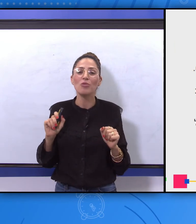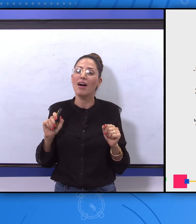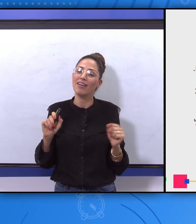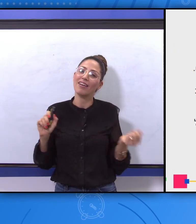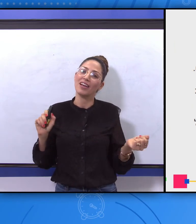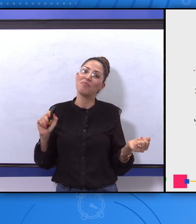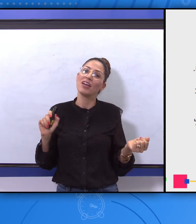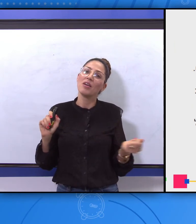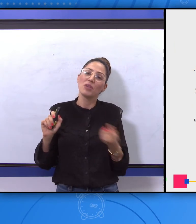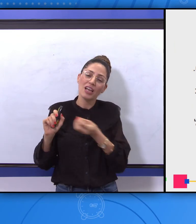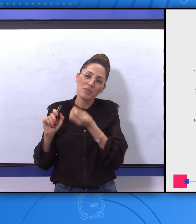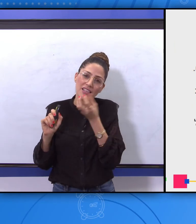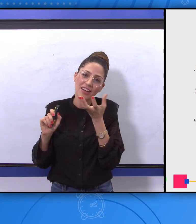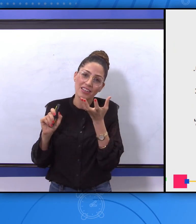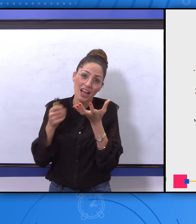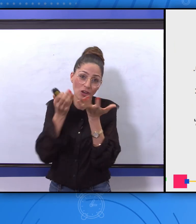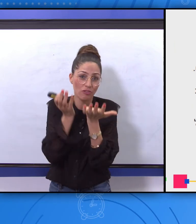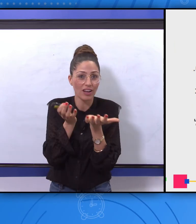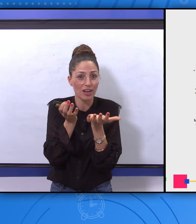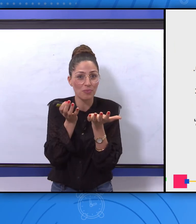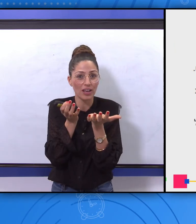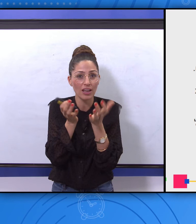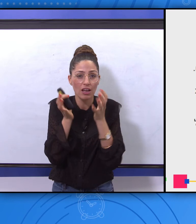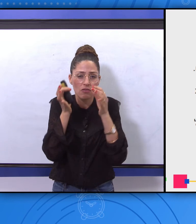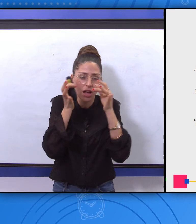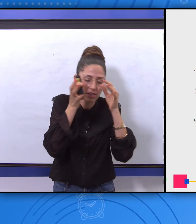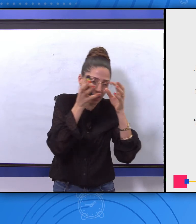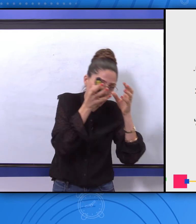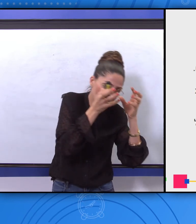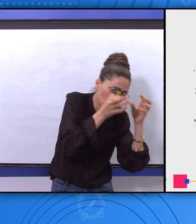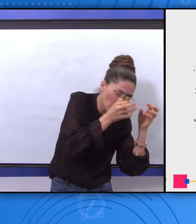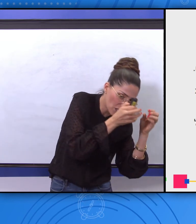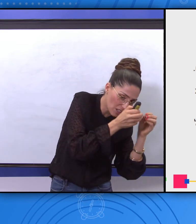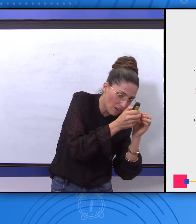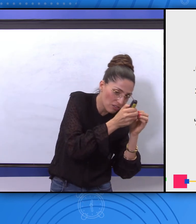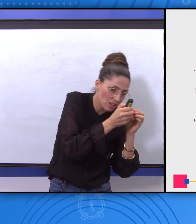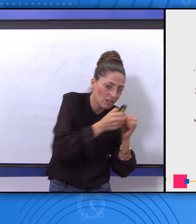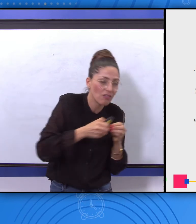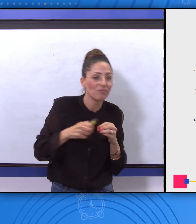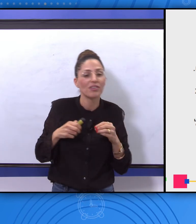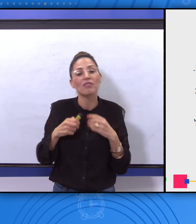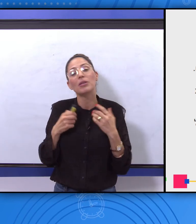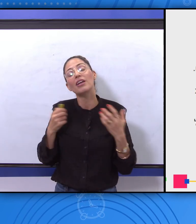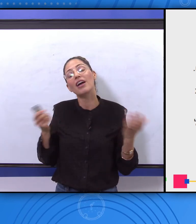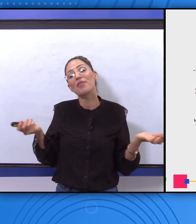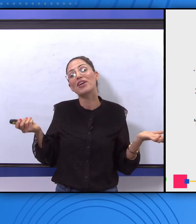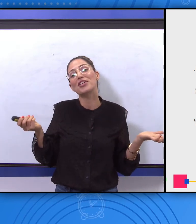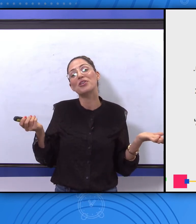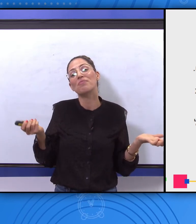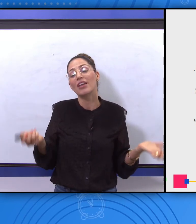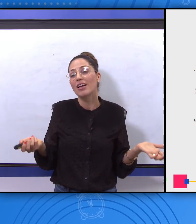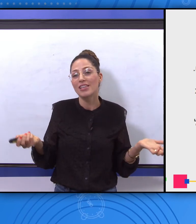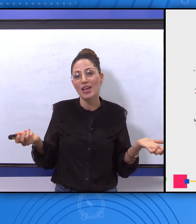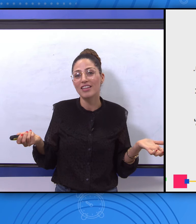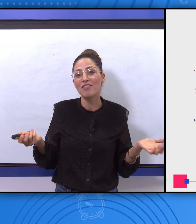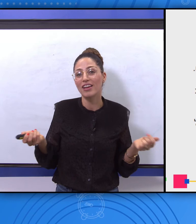והנה לנו מעגל חיים. מתחיל מזרע קטן, הופך לפרי, ואז נרכב, נרכב, נרכב. ומתחיל חיים